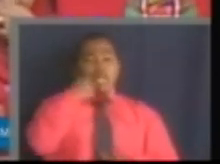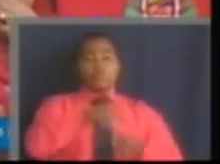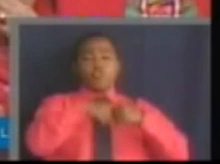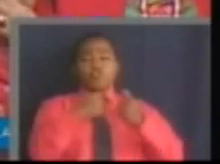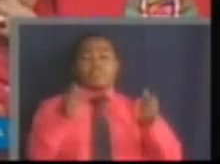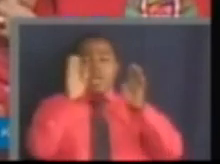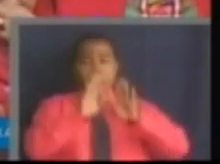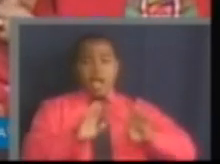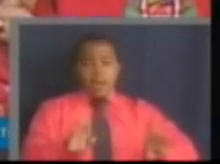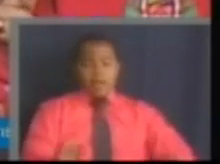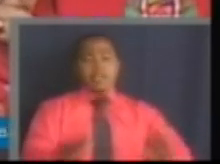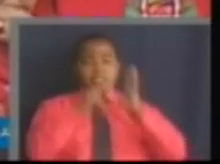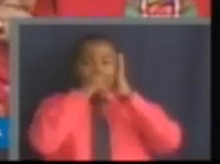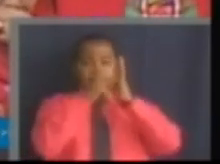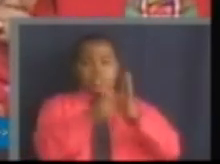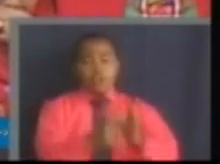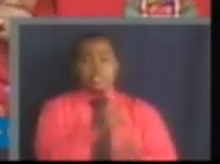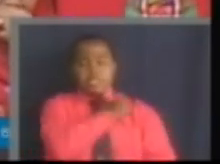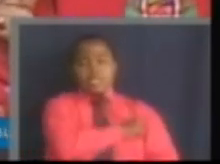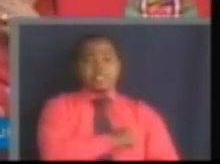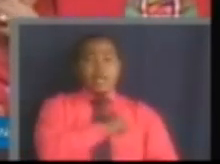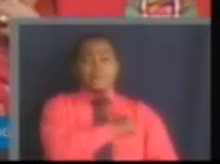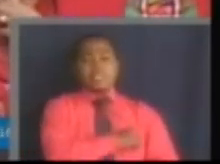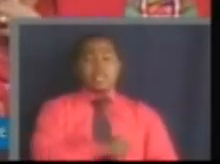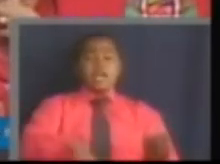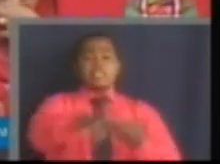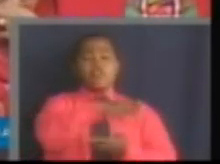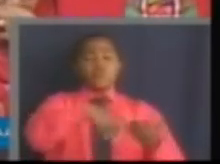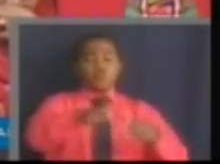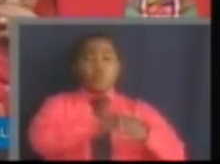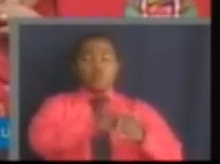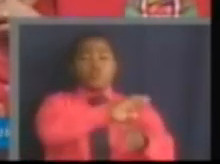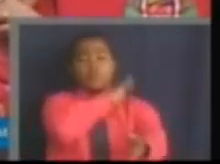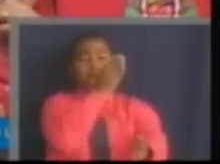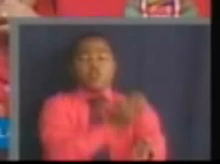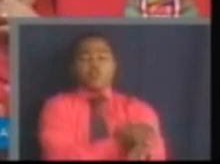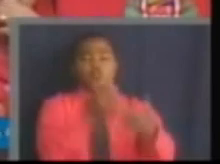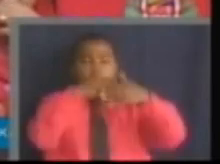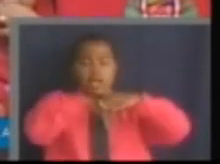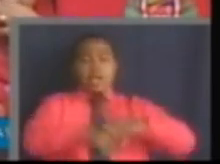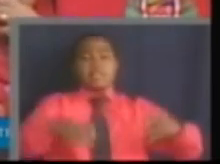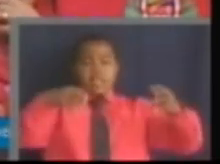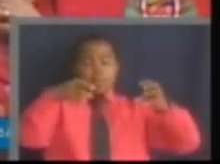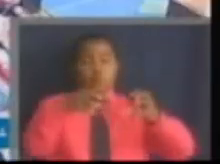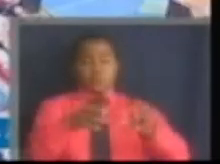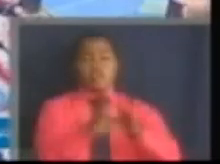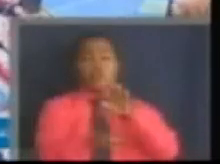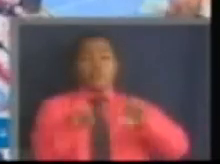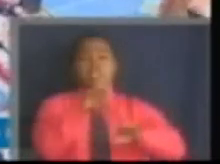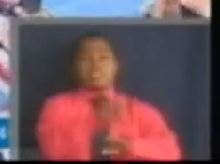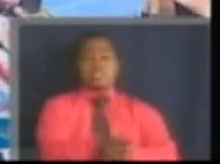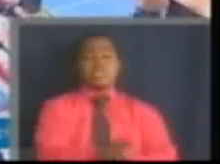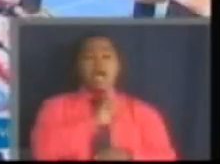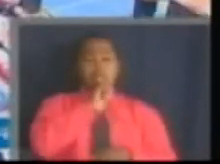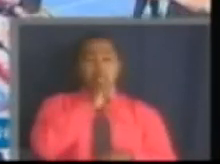kwenye kamati na ataonyesha tabia za vurugu kwa kutumia nguvu na mabavu ndani ya ukumbi wa kikao cha kamati, mwenyekiti wa kamati ataamuru mpambe wa